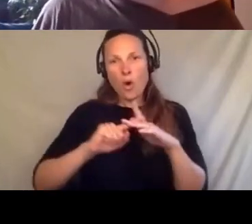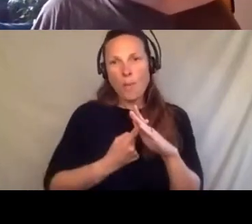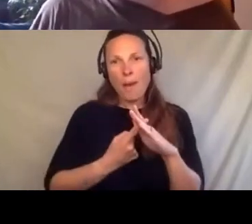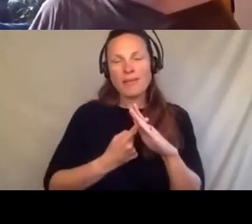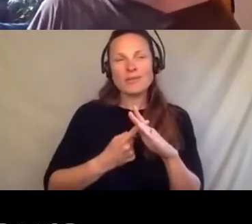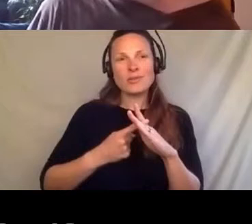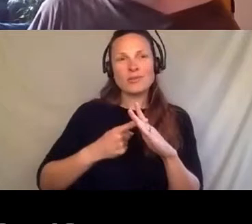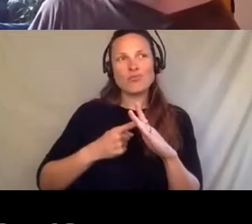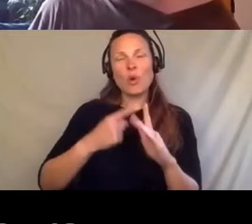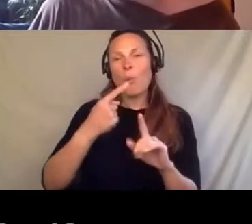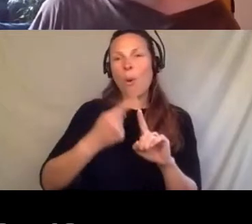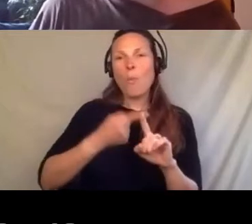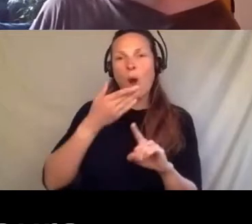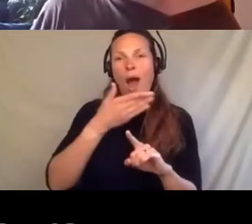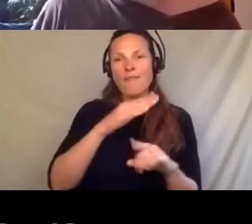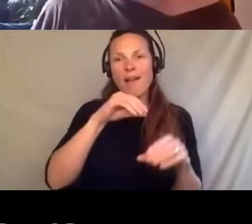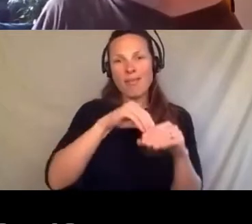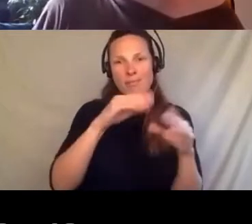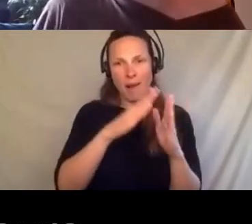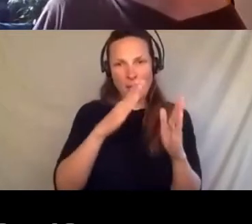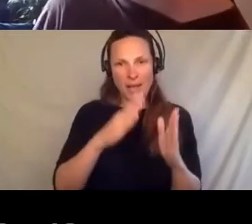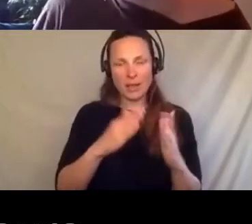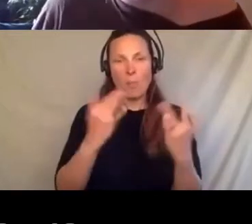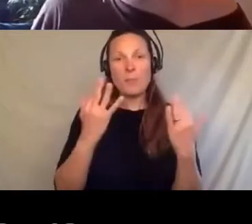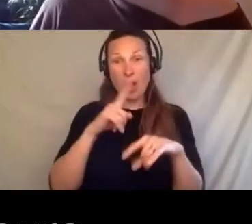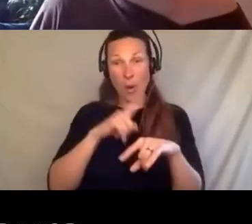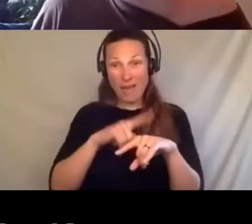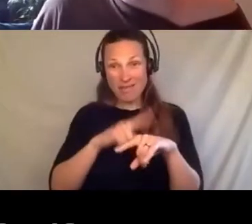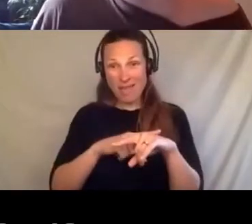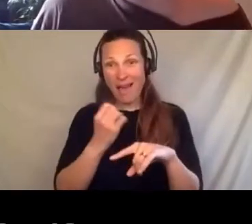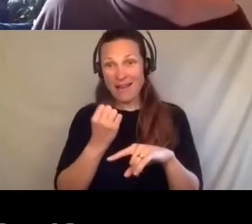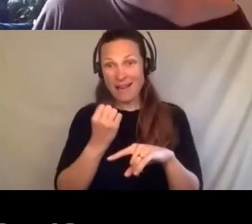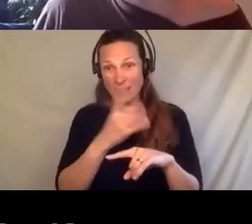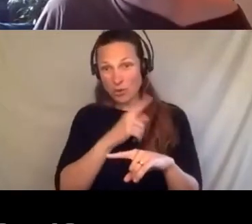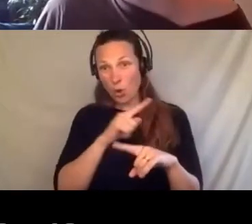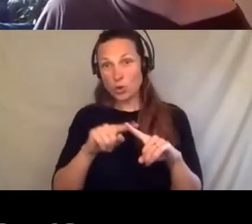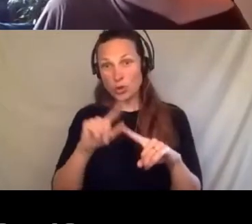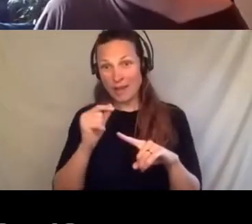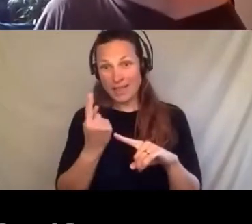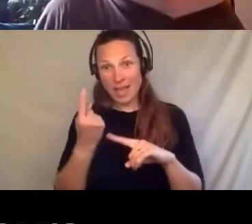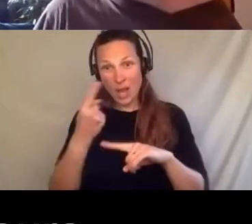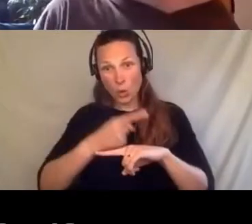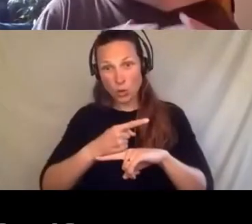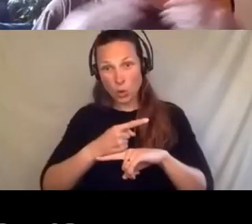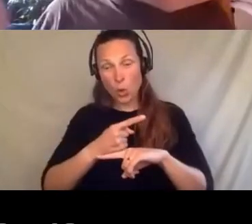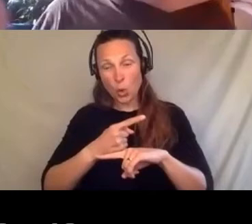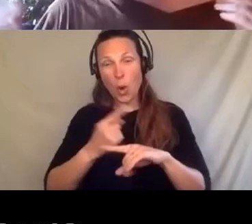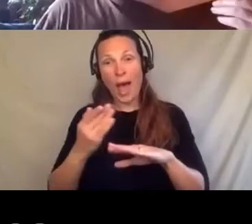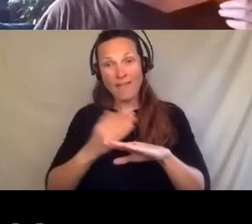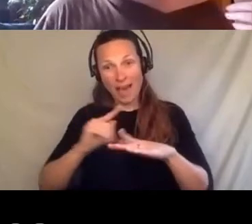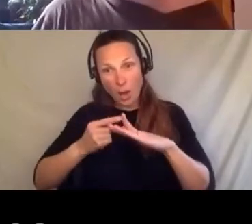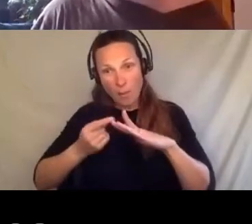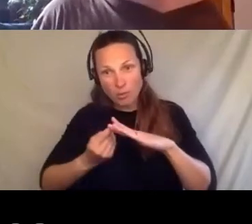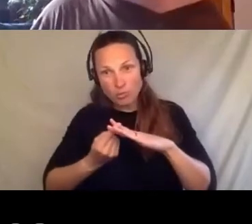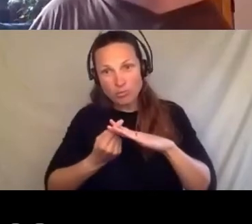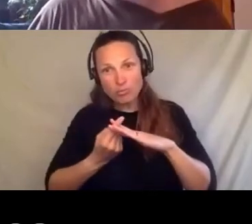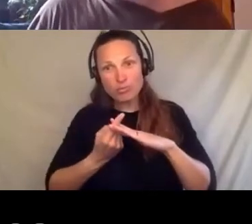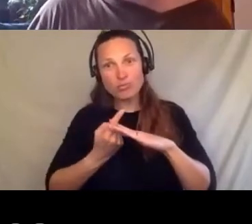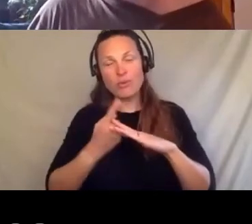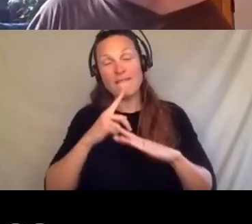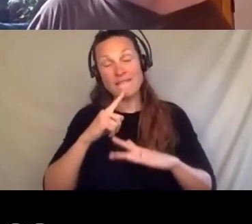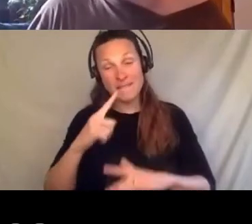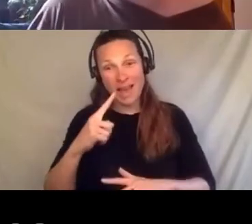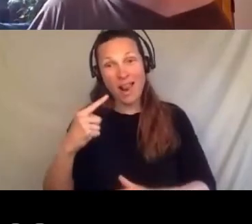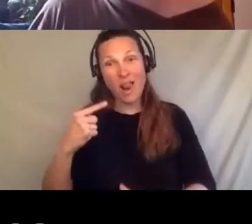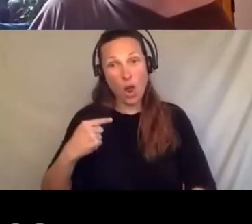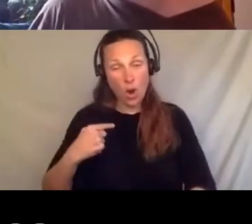d'avril. Puis, la germination va prendre 14 à 21 jours. Alors, on voit que c'est plus long. Là, je pense que c'est